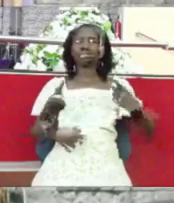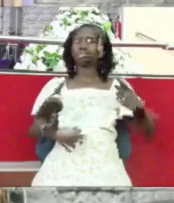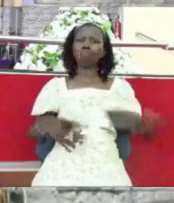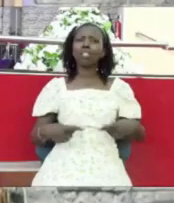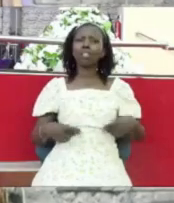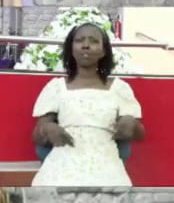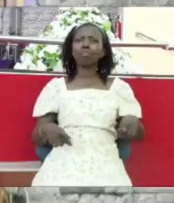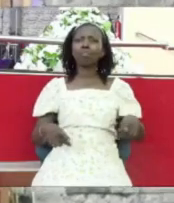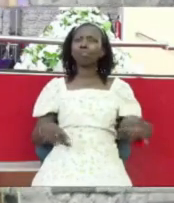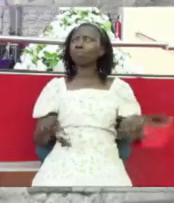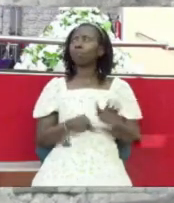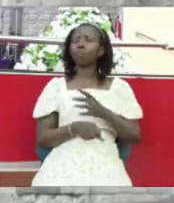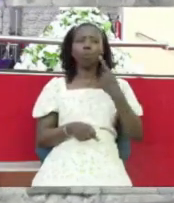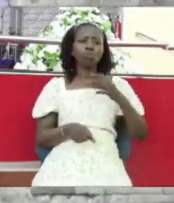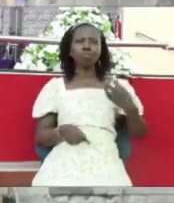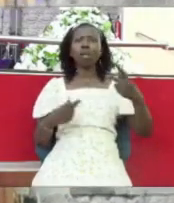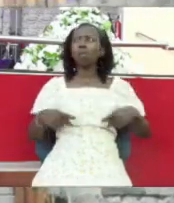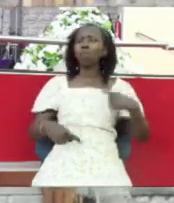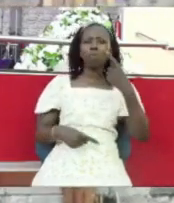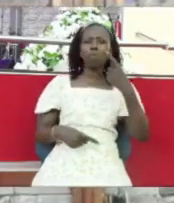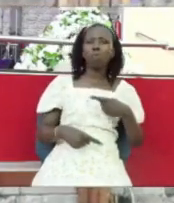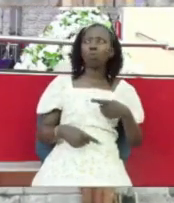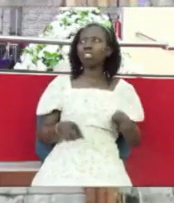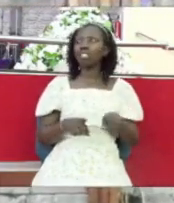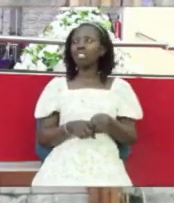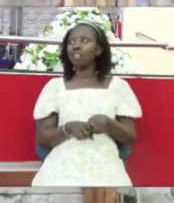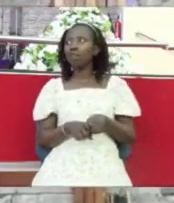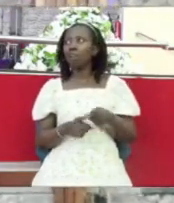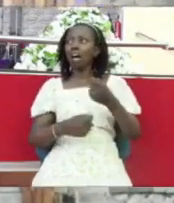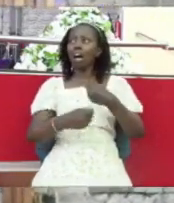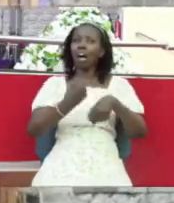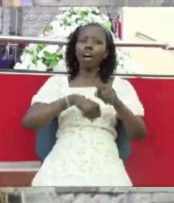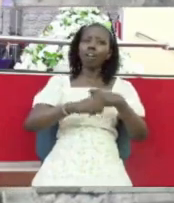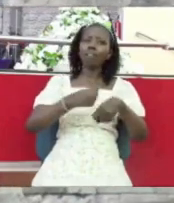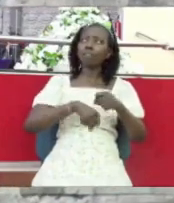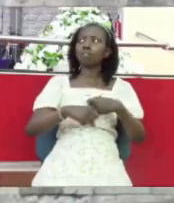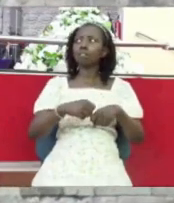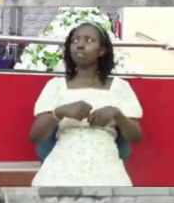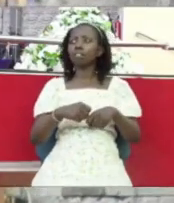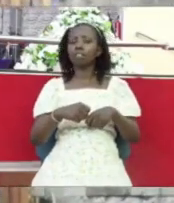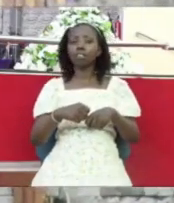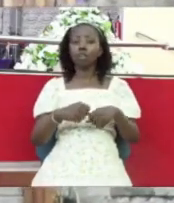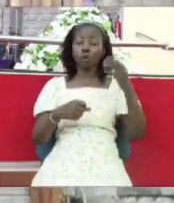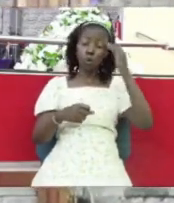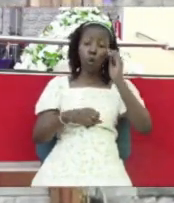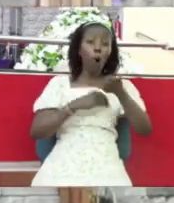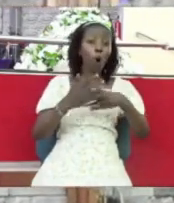hii dunia. People who act, who play act. Wale ambao wanakana kama wanaigiza. You know all the actors are